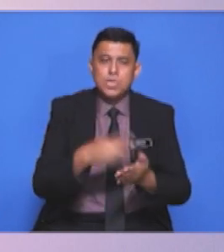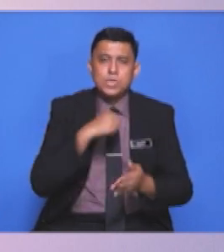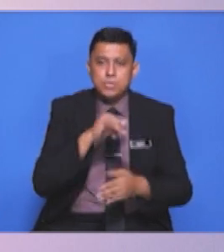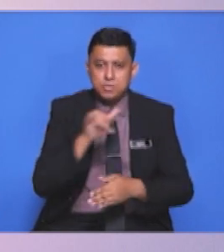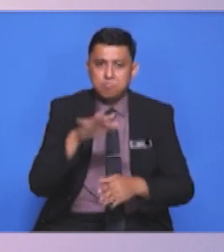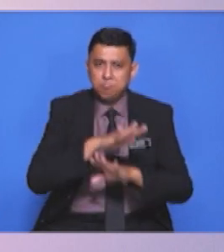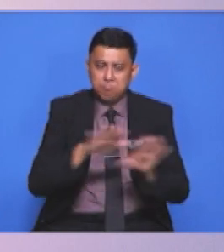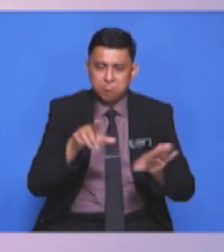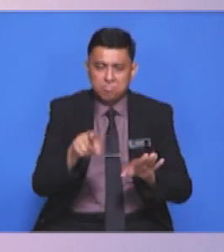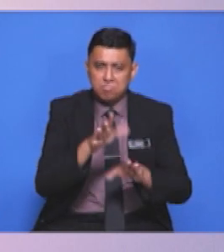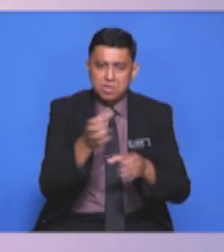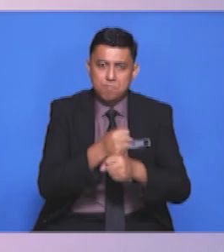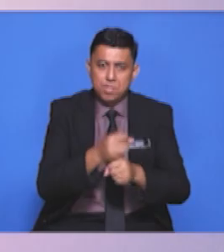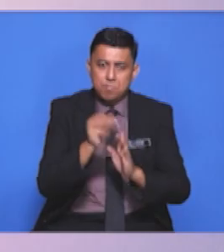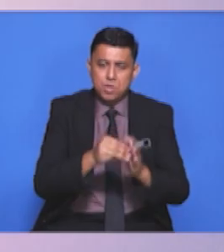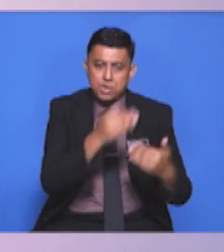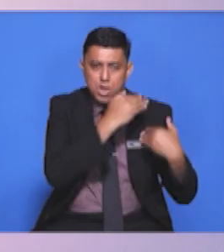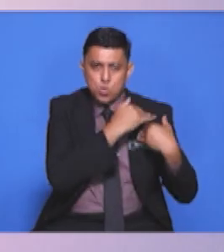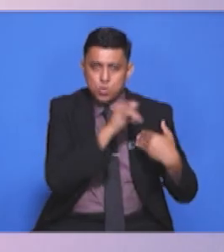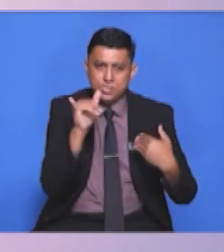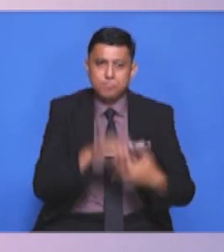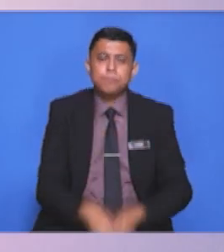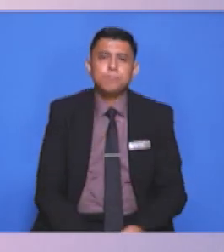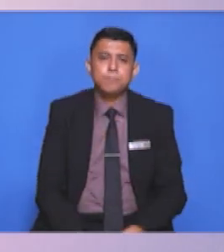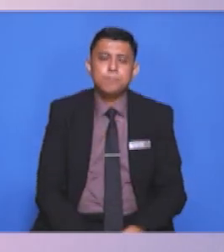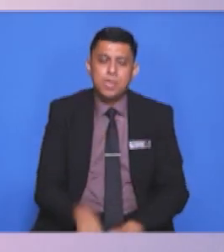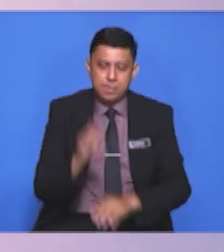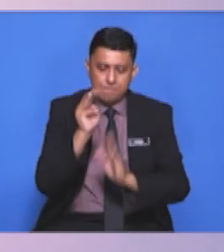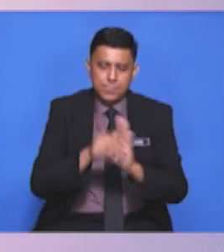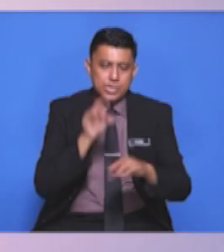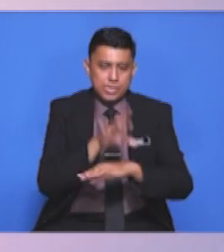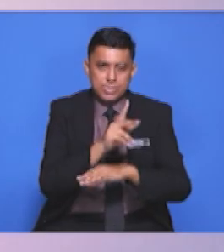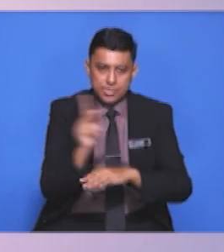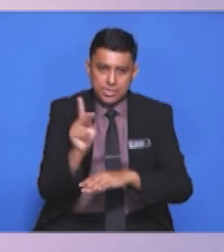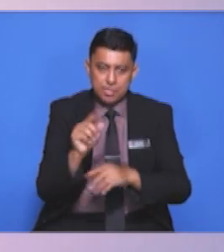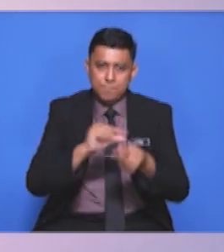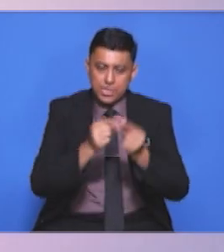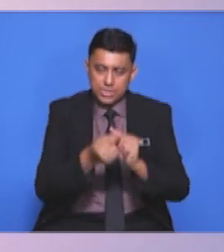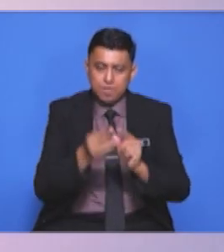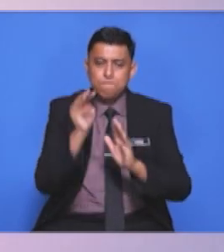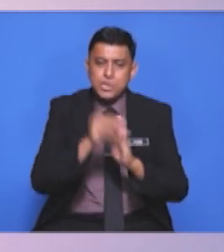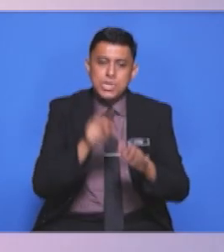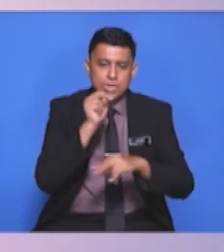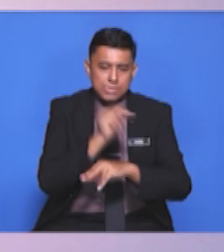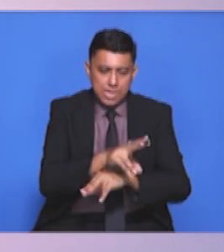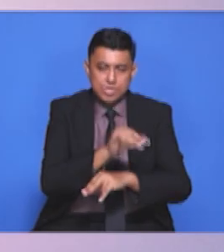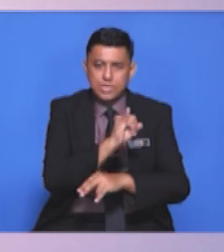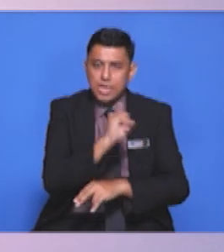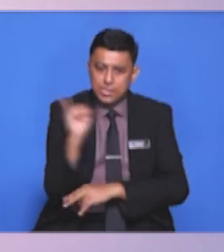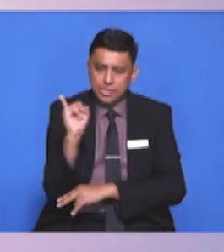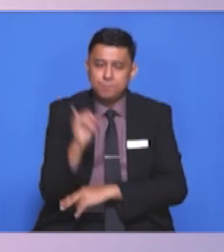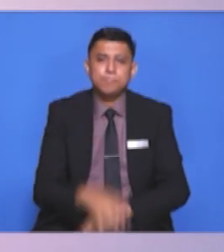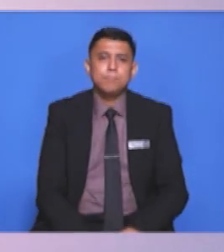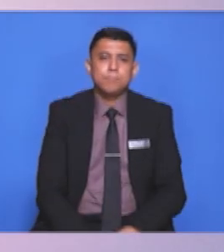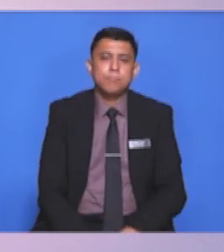menanggungnya nyataan menasehatkan salah perlu diganti dengan menasehati soalan yang